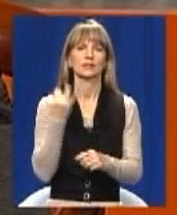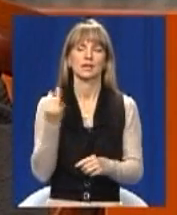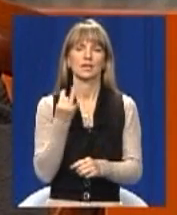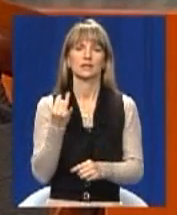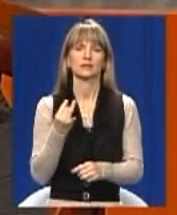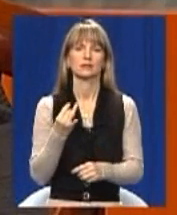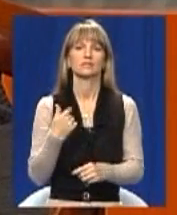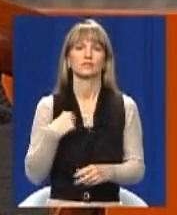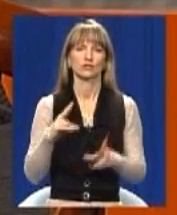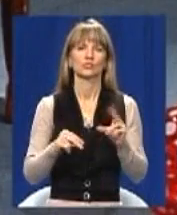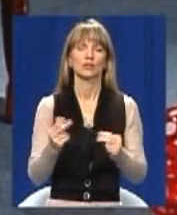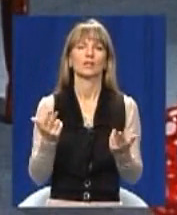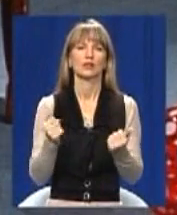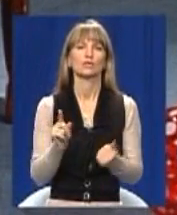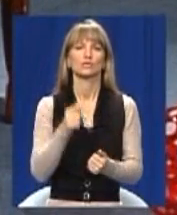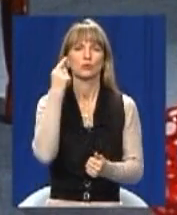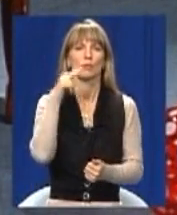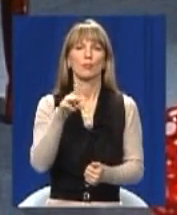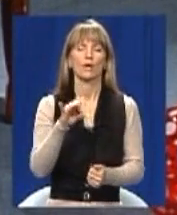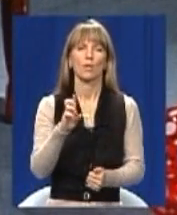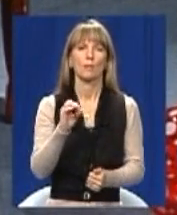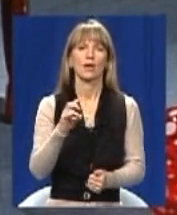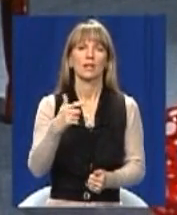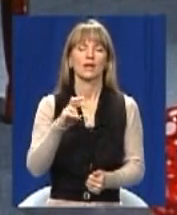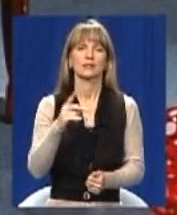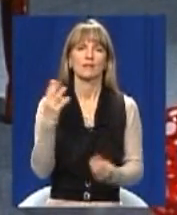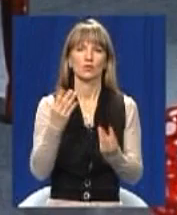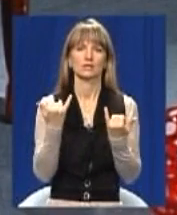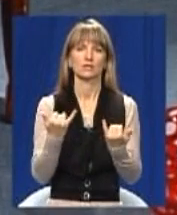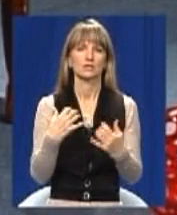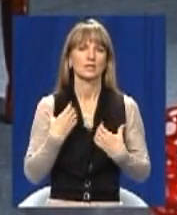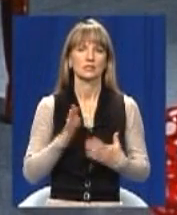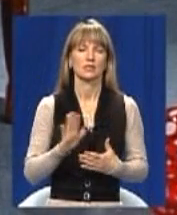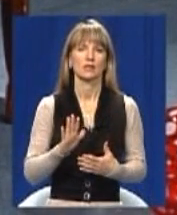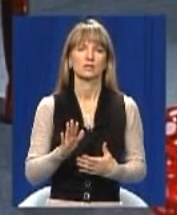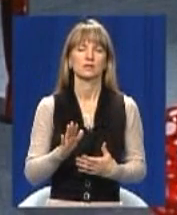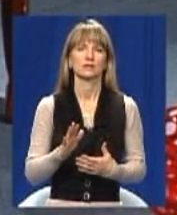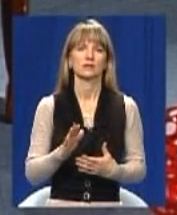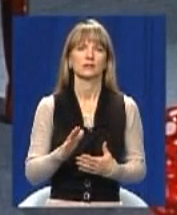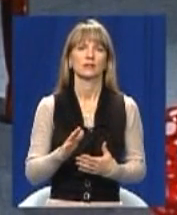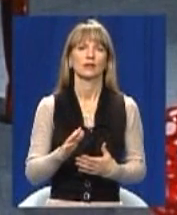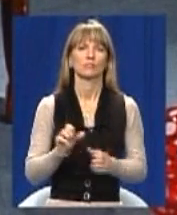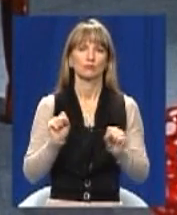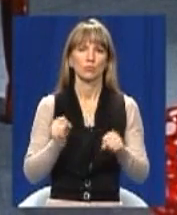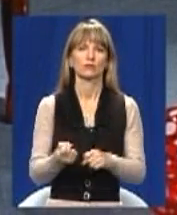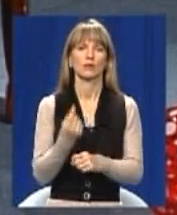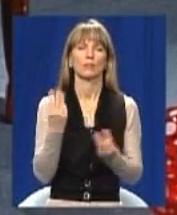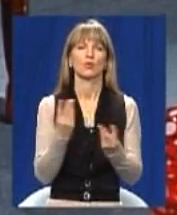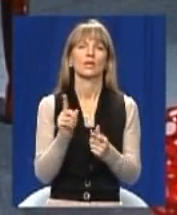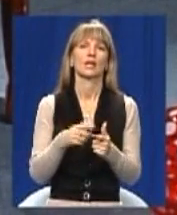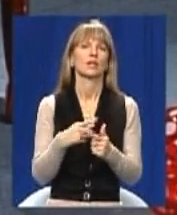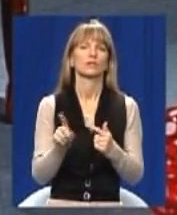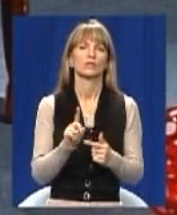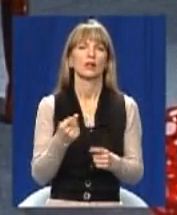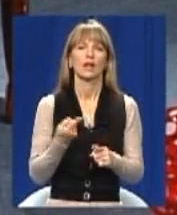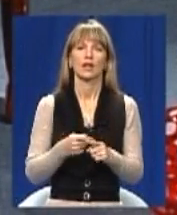потіха. Да. Що ти думаєш про бенгальські вогники тепер? Не страшно тепер за те, що може виникнути там пожежа або що?